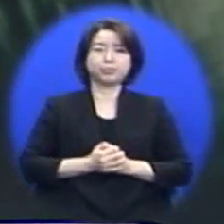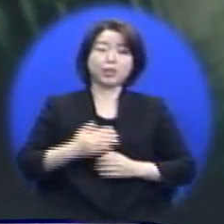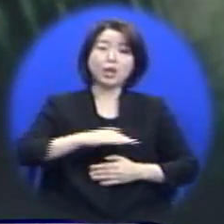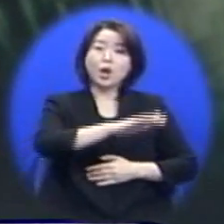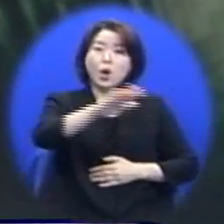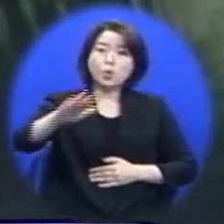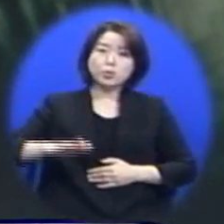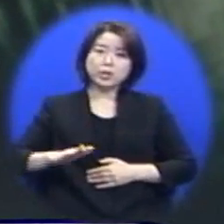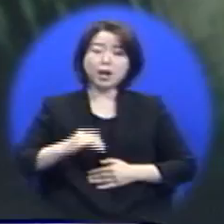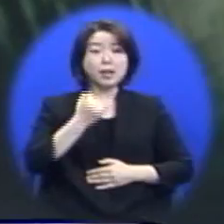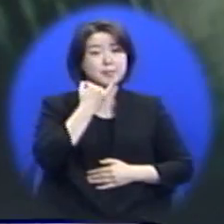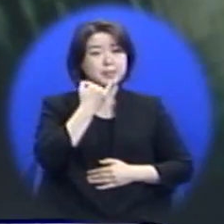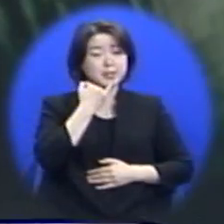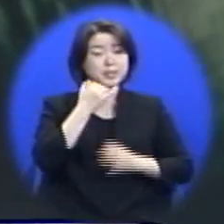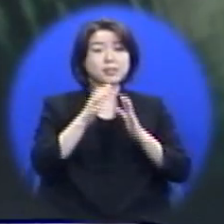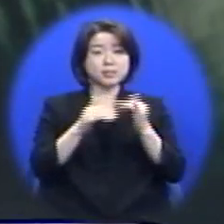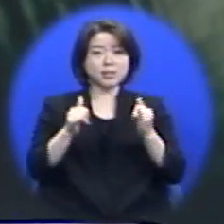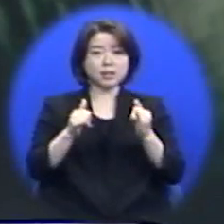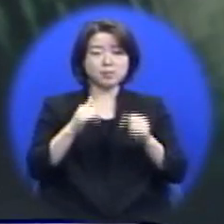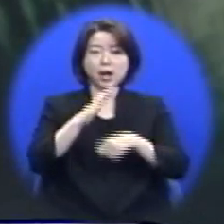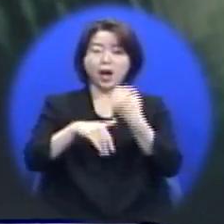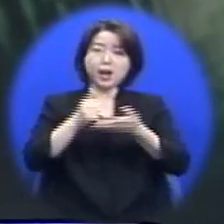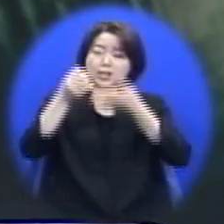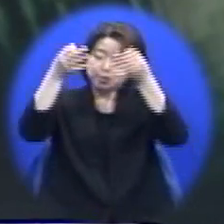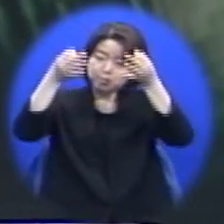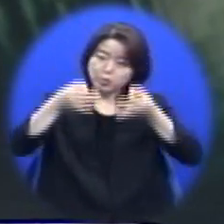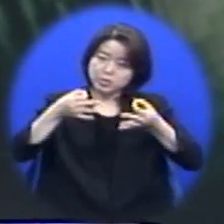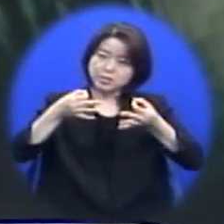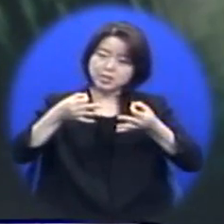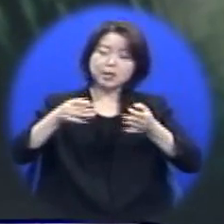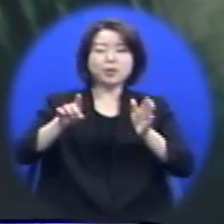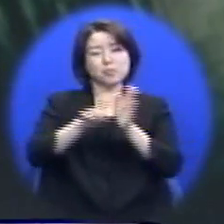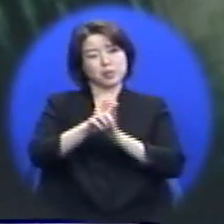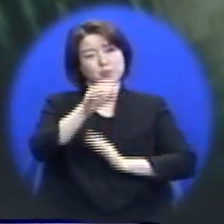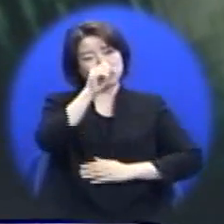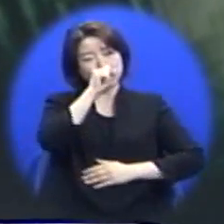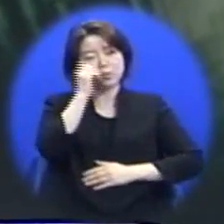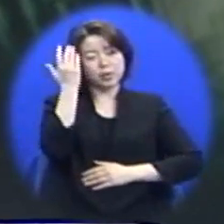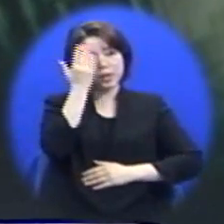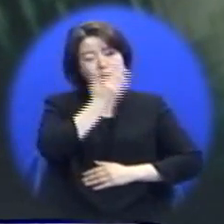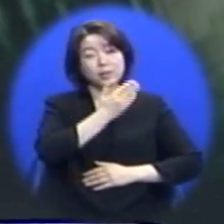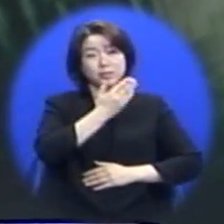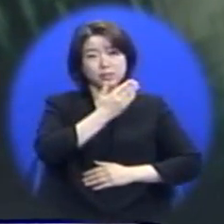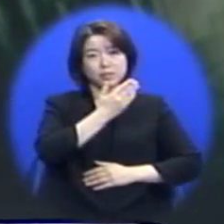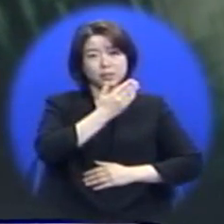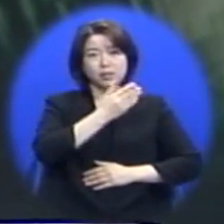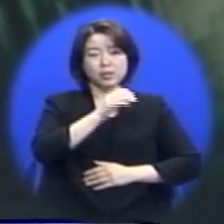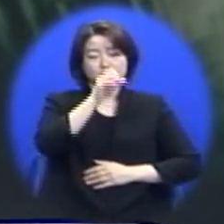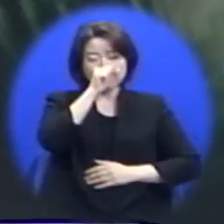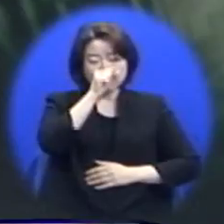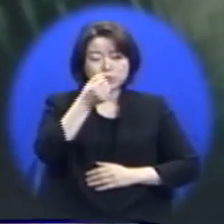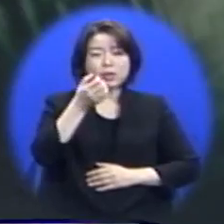우리가 좀 괜찮은 사람이고 하나님 보시기에 그럴듯하기도 하고 그러면 혹시 또 모르겠지만